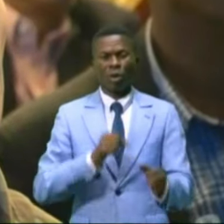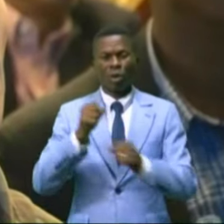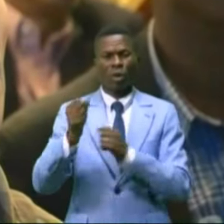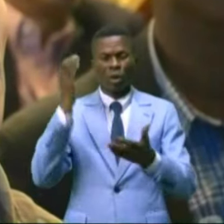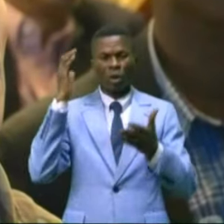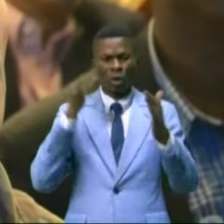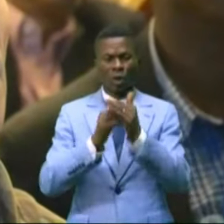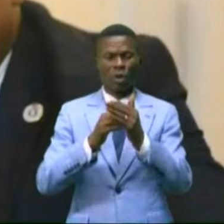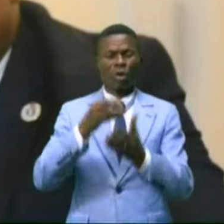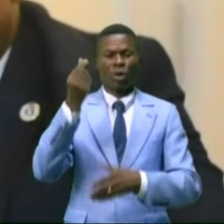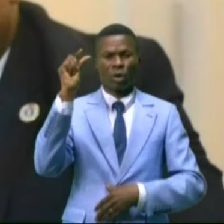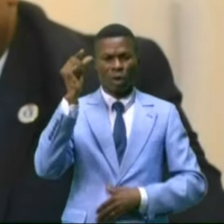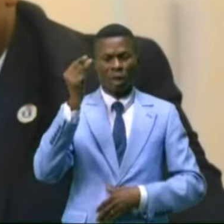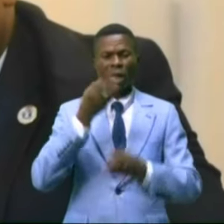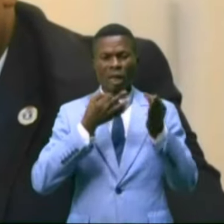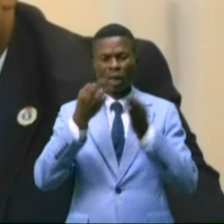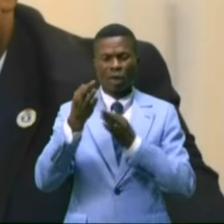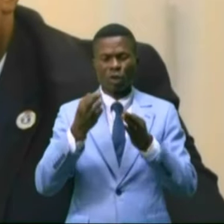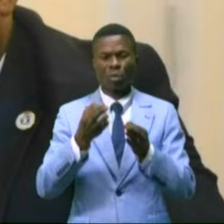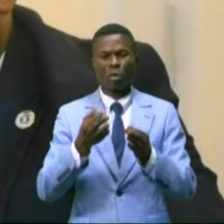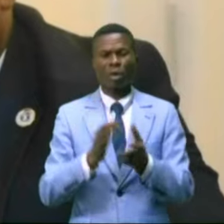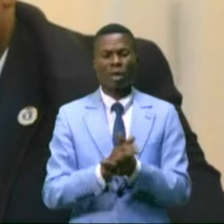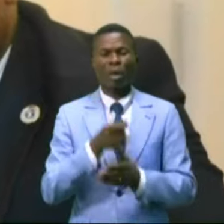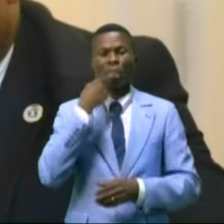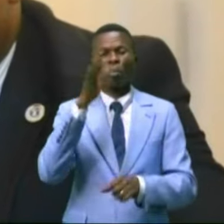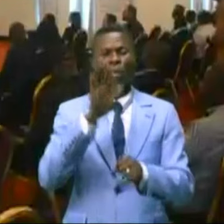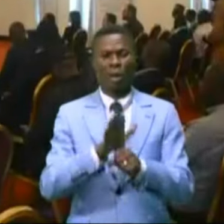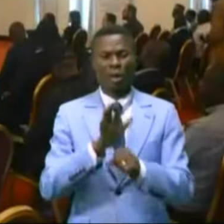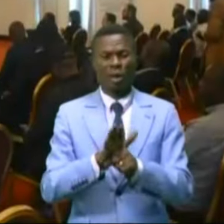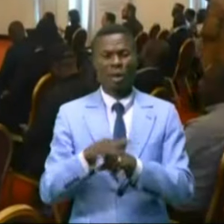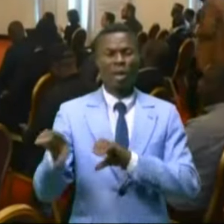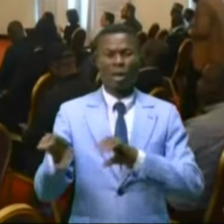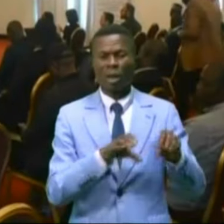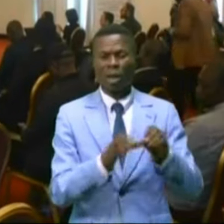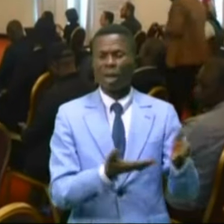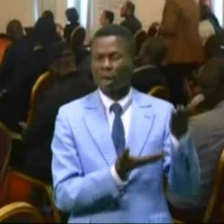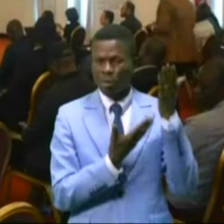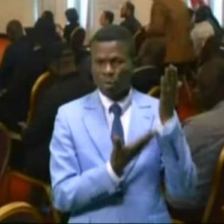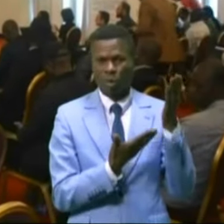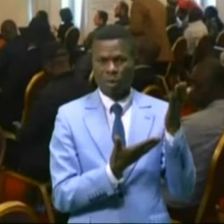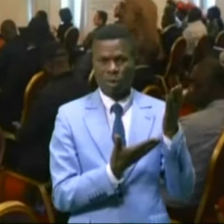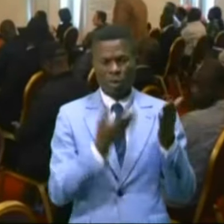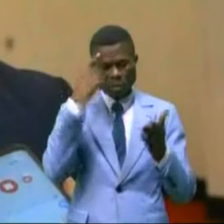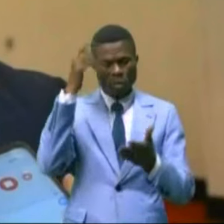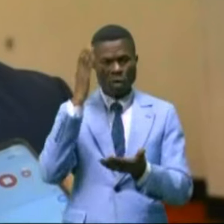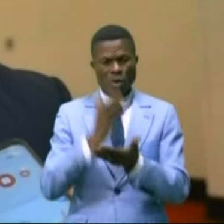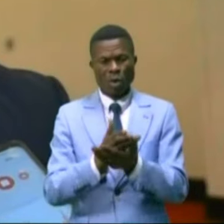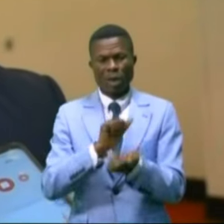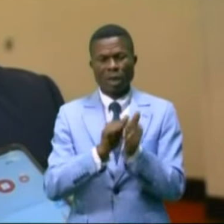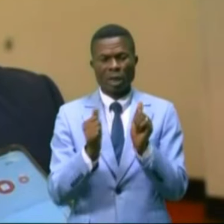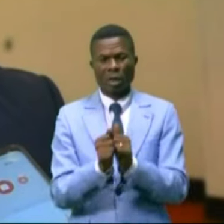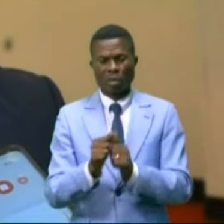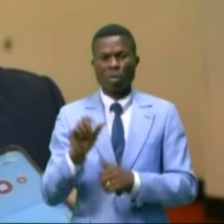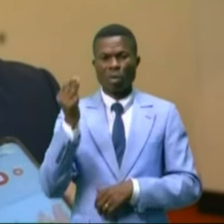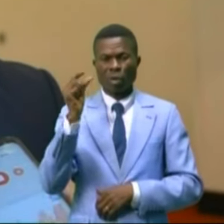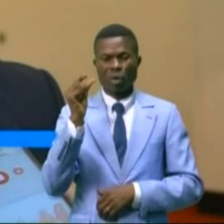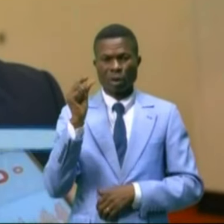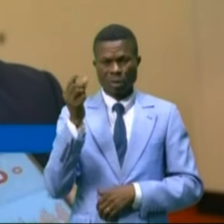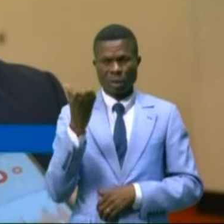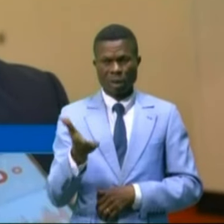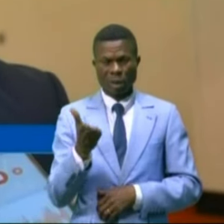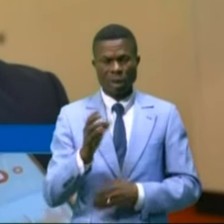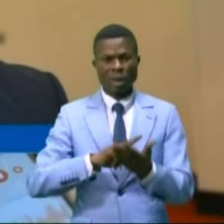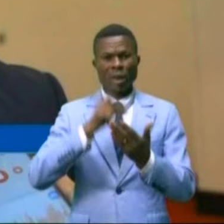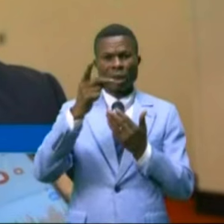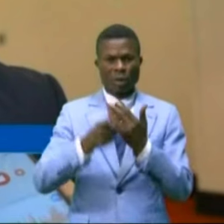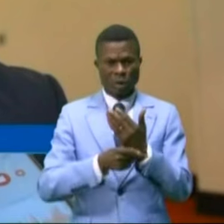antimine a dans son exposé magistral Mart qu' s'agit d'une activité phare pour la lutte antimine venions de mettre en place un